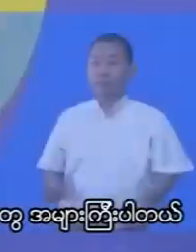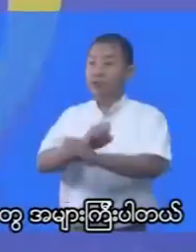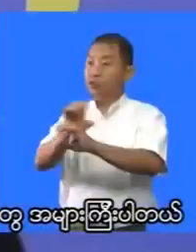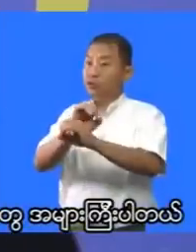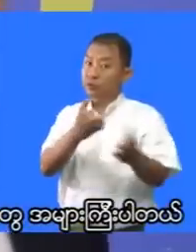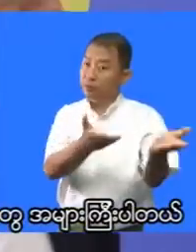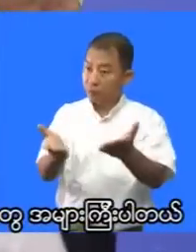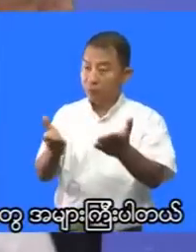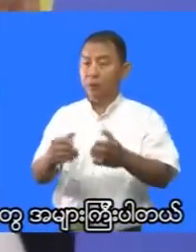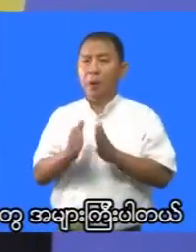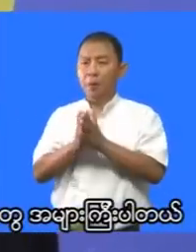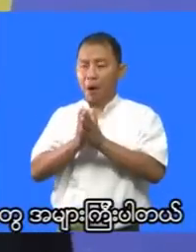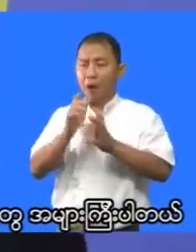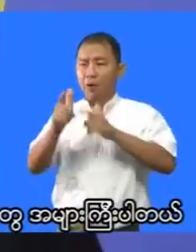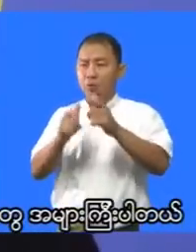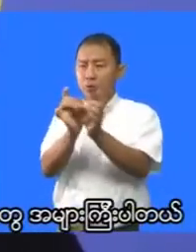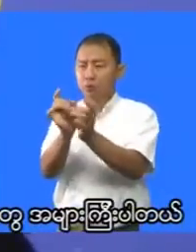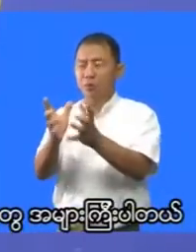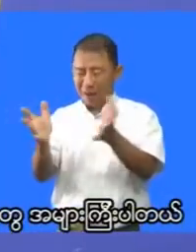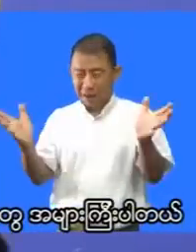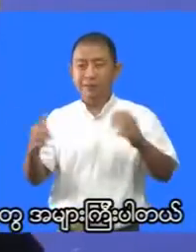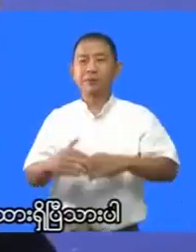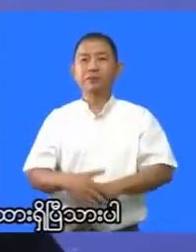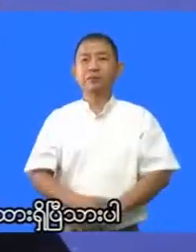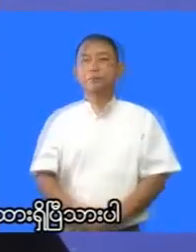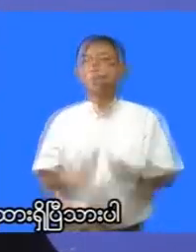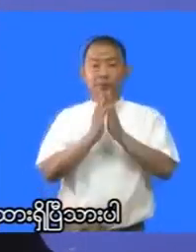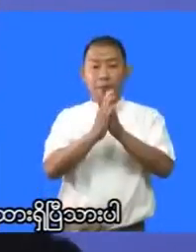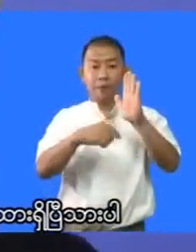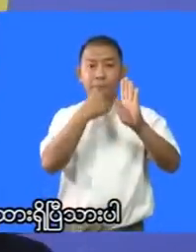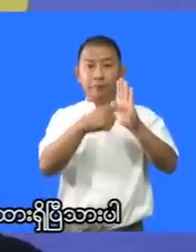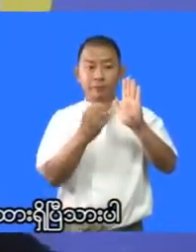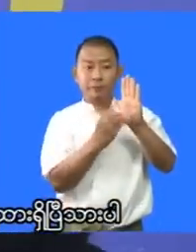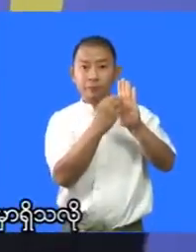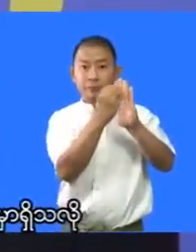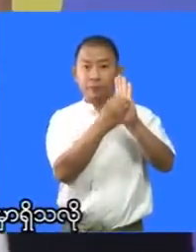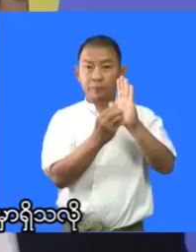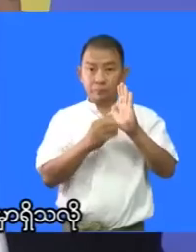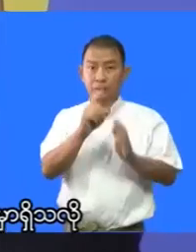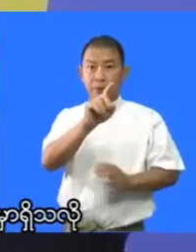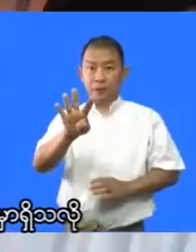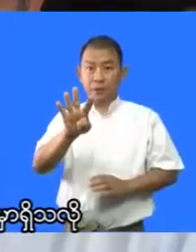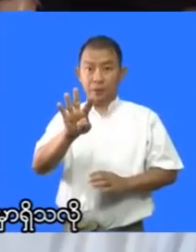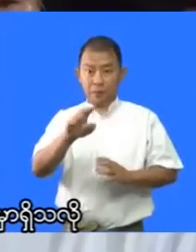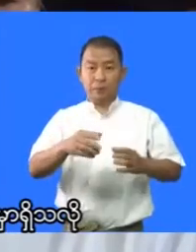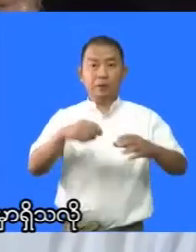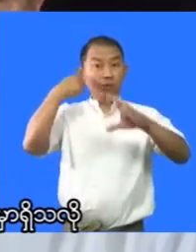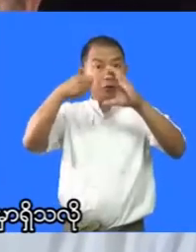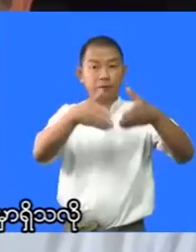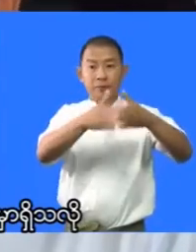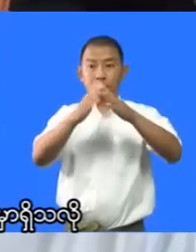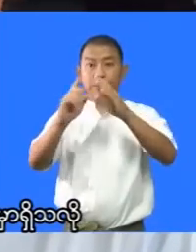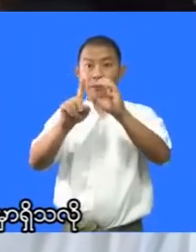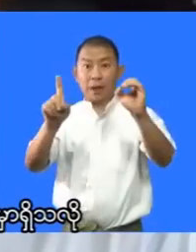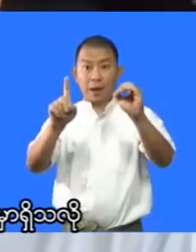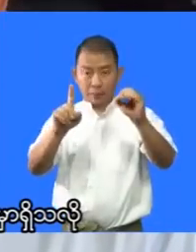ခင်ဗျာ ဘသူများဖြေချင်ပါလဲတိုင်းသားတွေကျွန်တော်တို့ပမာပြည်ကတိုင်းသားတွေအများကြီးပဲဟုတ်လား အမှန်နဲ့မှန်တယ်အဲ့တော့ကျွန်တော်တို့မှာမူဝါဒရှိပြီးသားပါတကယ်တမ်းကျွန်တော်တို့ရုံတရားကတိုင်းနယ်ပြည်န